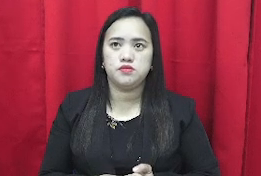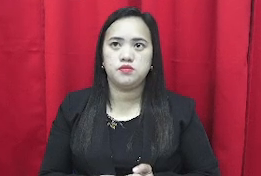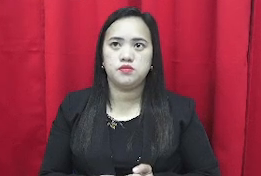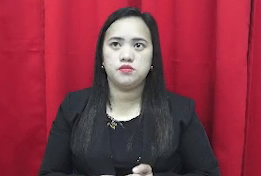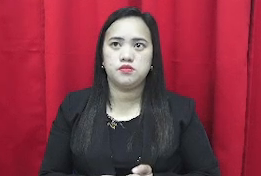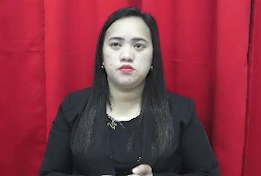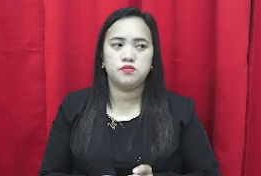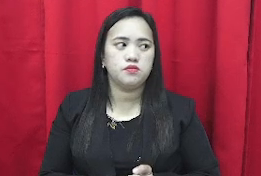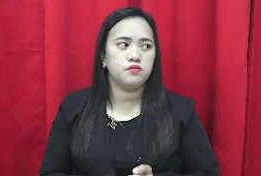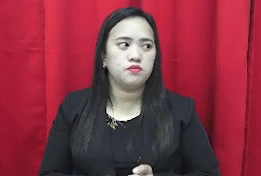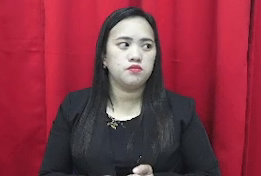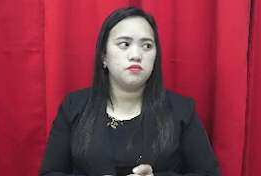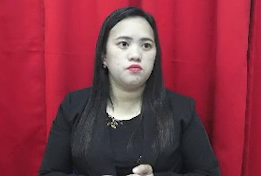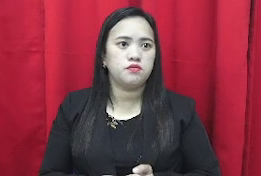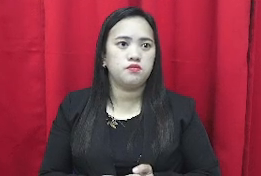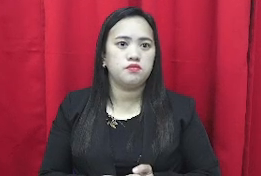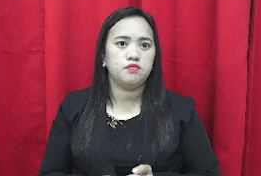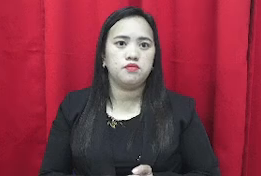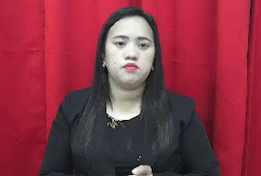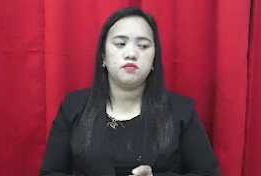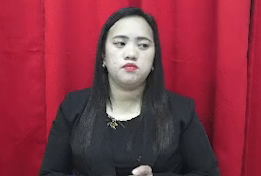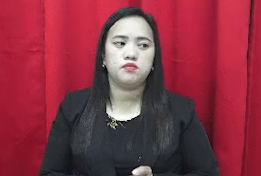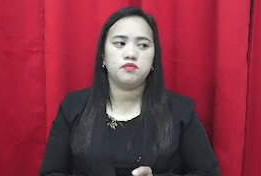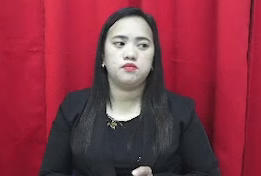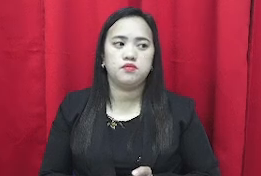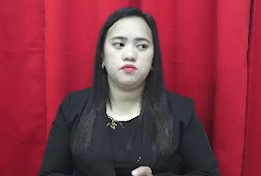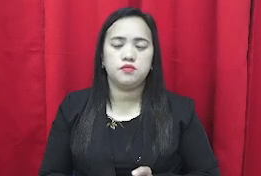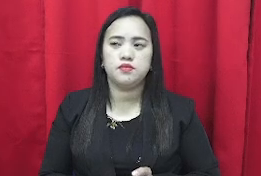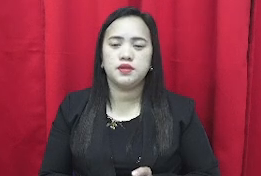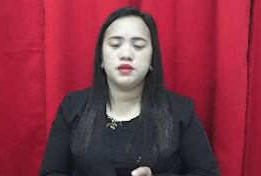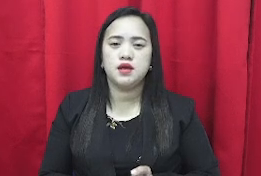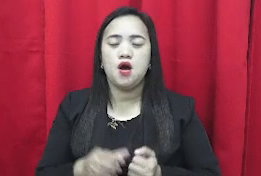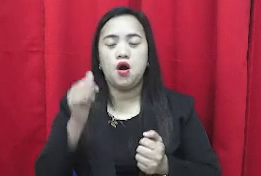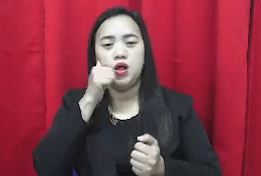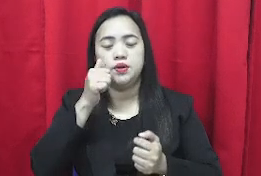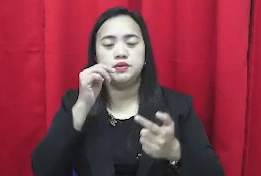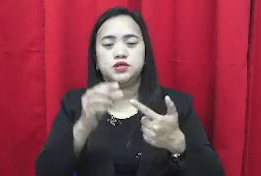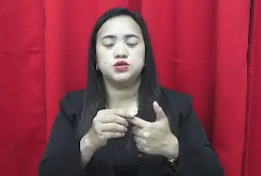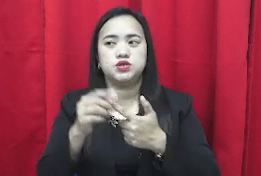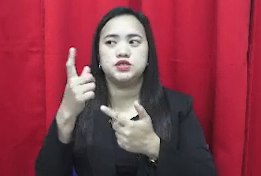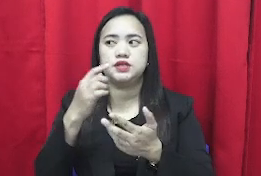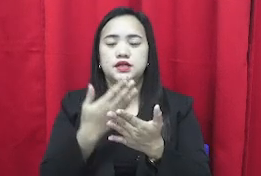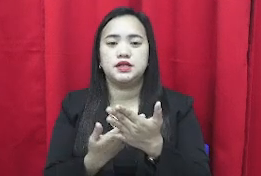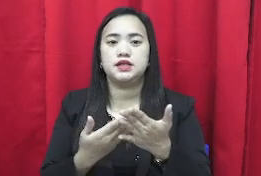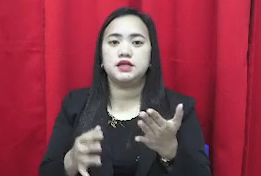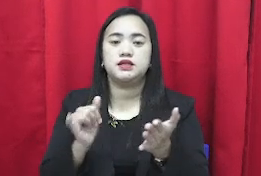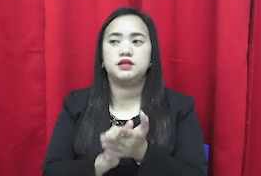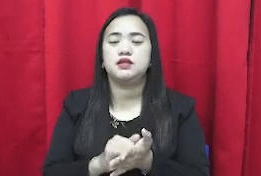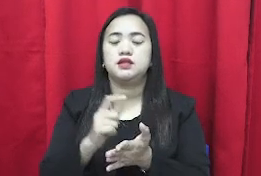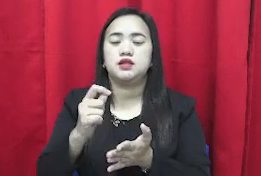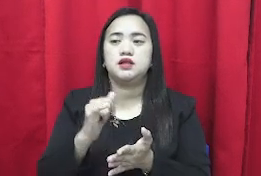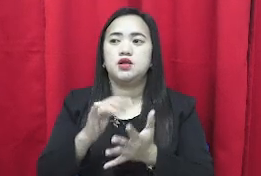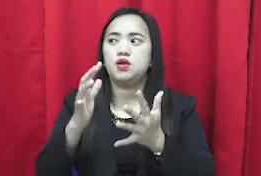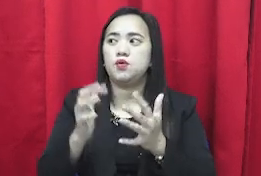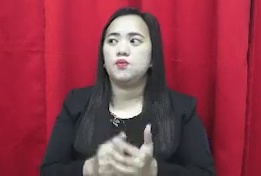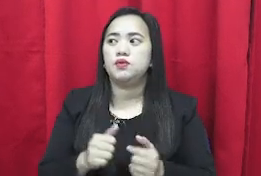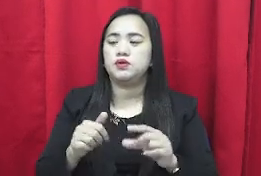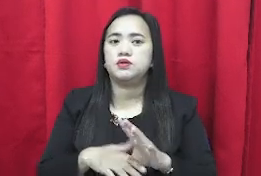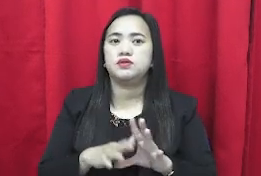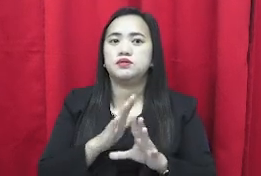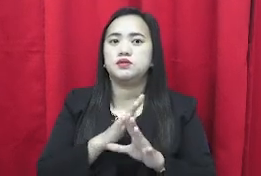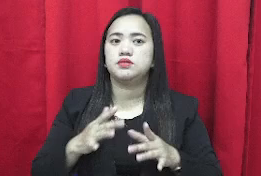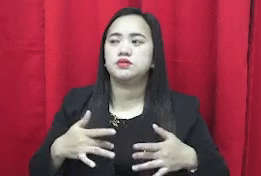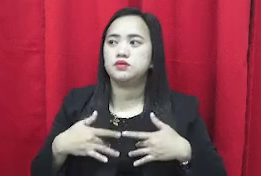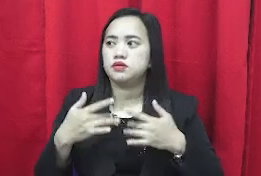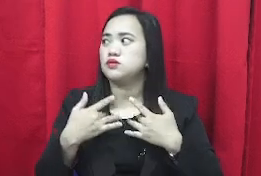ay talagang map pipiliin nila mga kapatid Yung ah bagay na kagustuhan nila Yeah ganito kasi yan eh ano